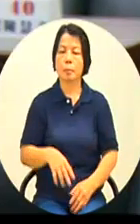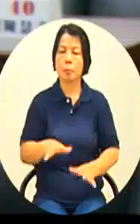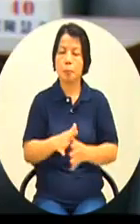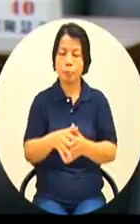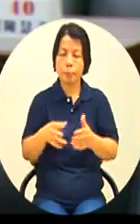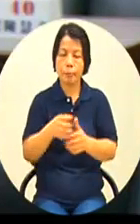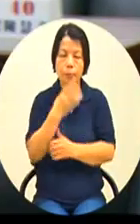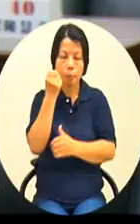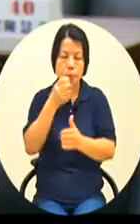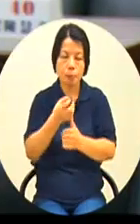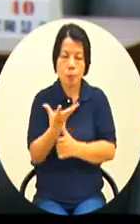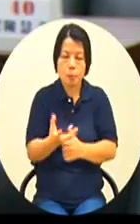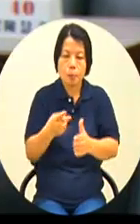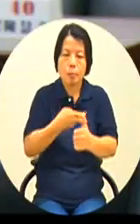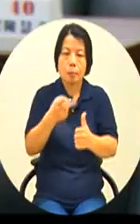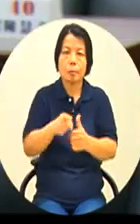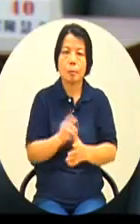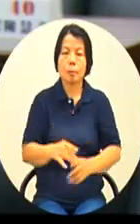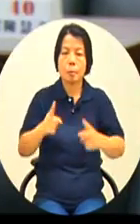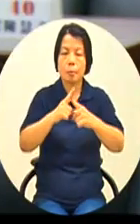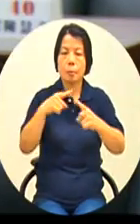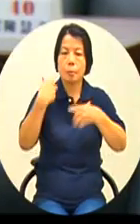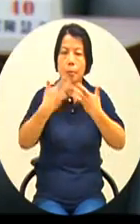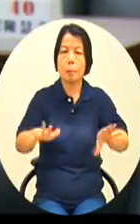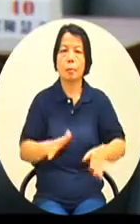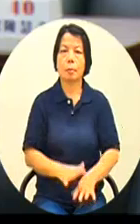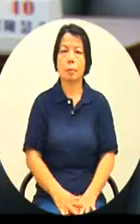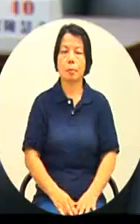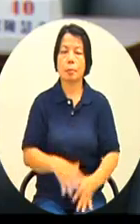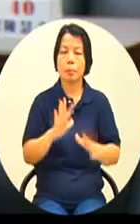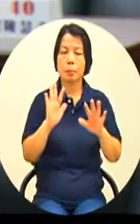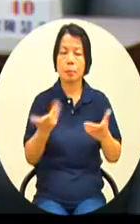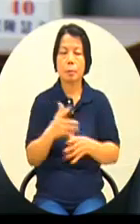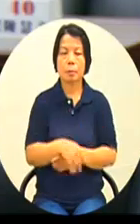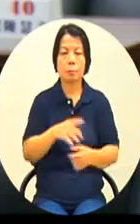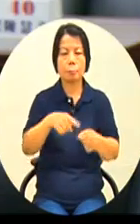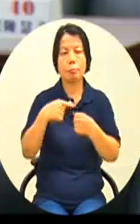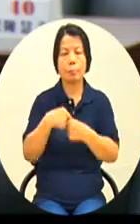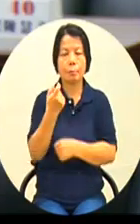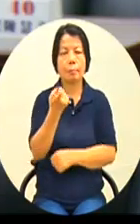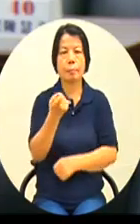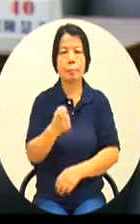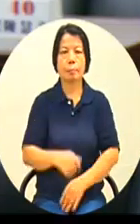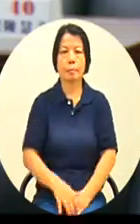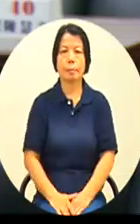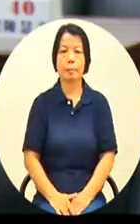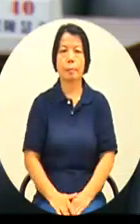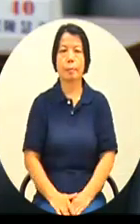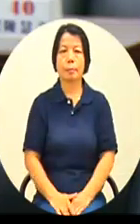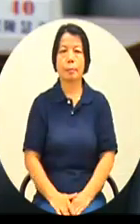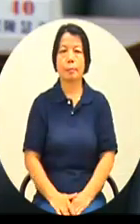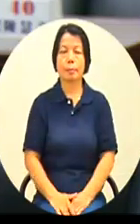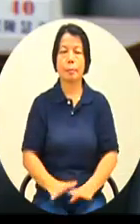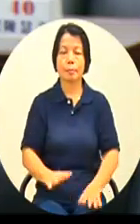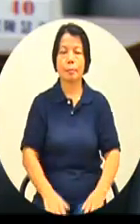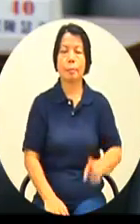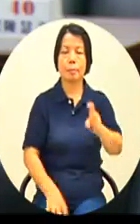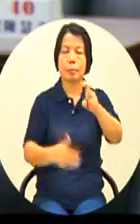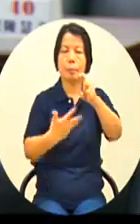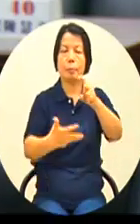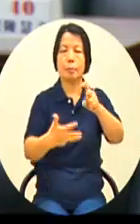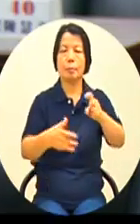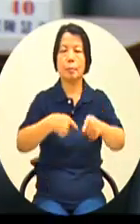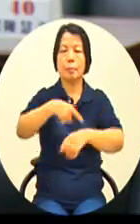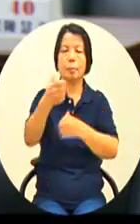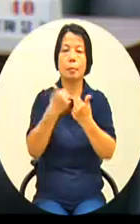名啦，算人口也袂少啦，毋过产值无介悬啦。吼，我即撮十月七八，我甲二长，我